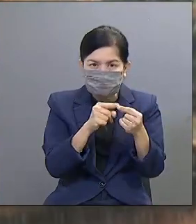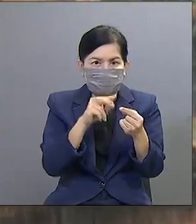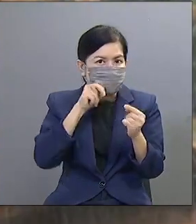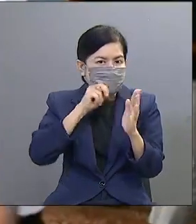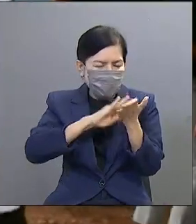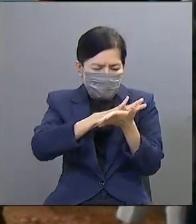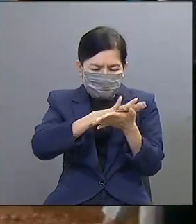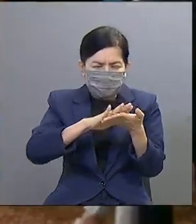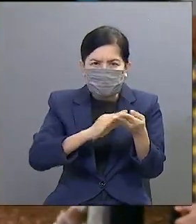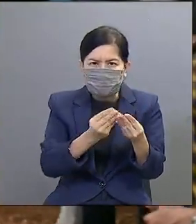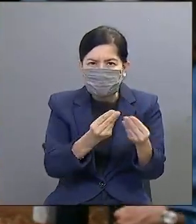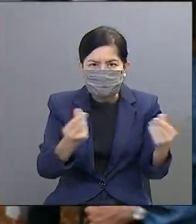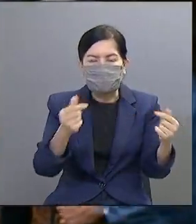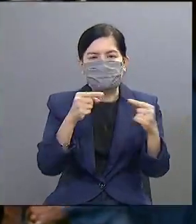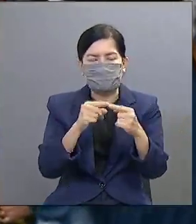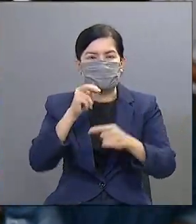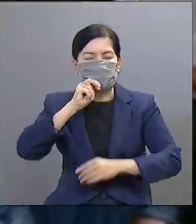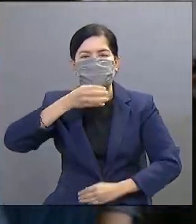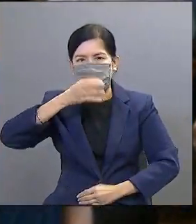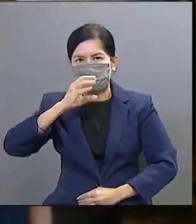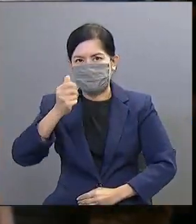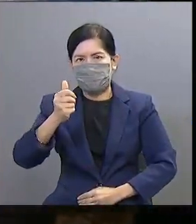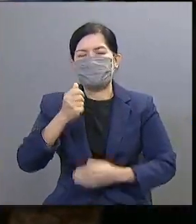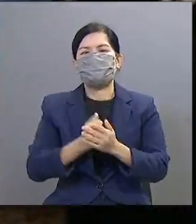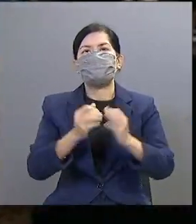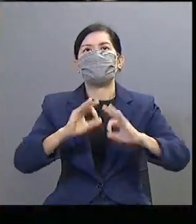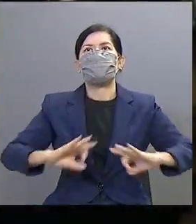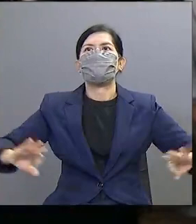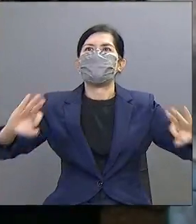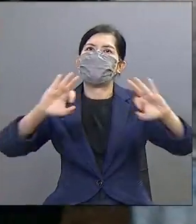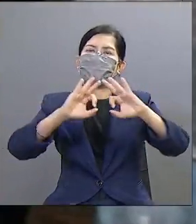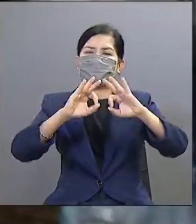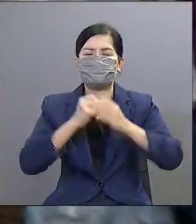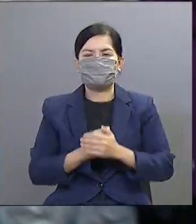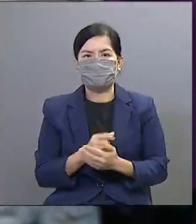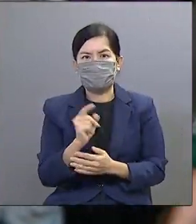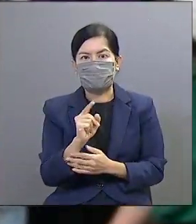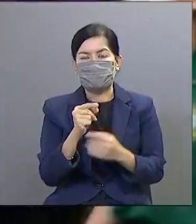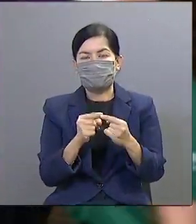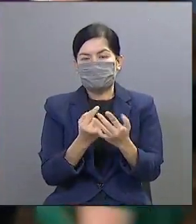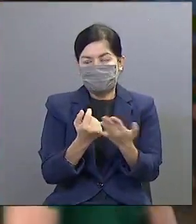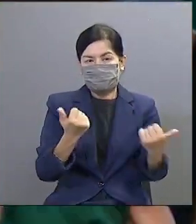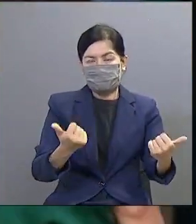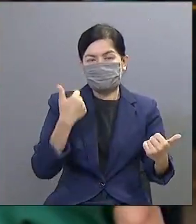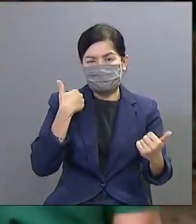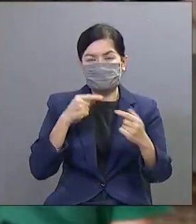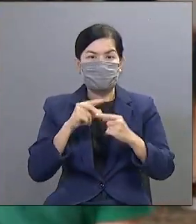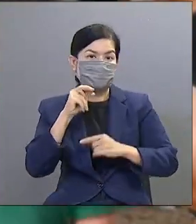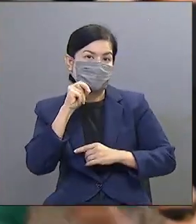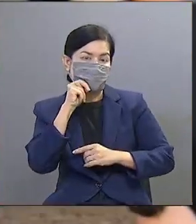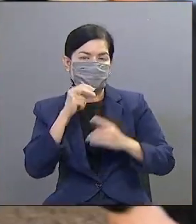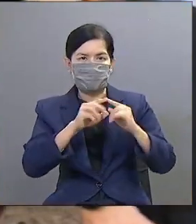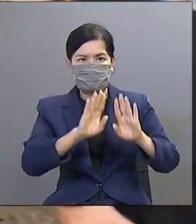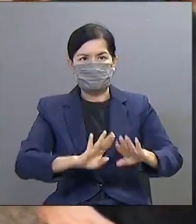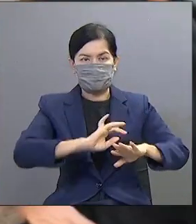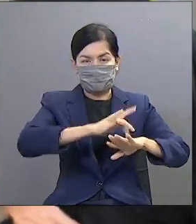ามารถอุปโภค บริโภคได้เพราะฉะนั้นสิ่งที่จะมเป็มากๆ คุผชมตอนนี้นอกจากที่จะมีน้ำแรกโดาที่เป็นน้ำผู้